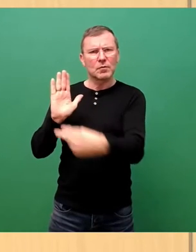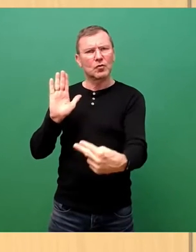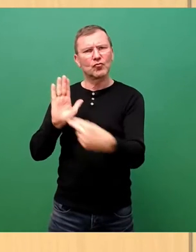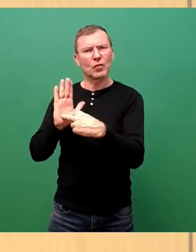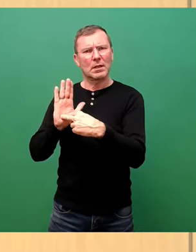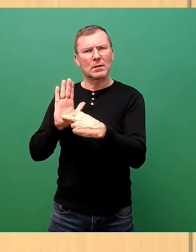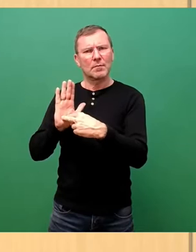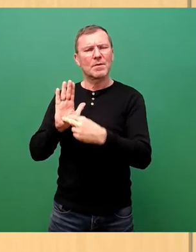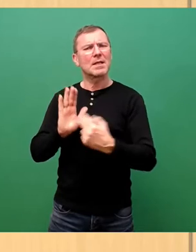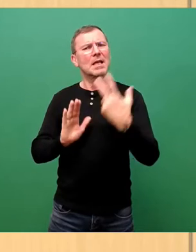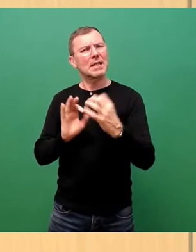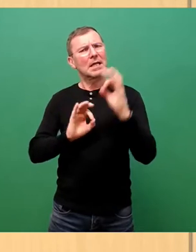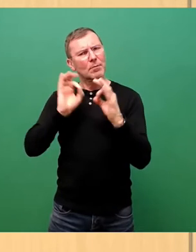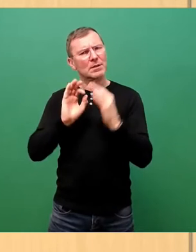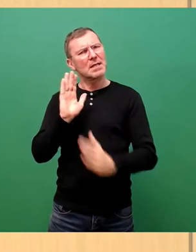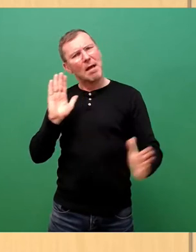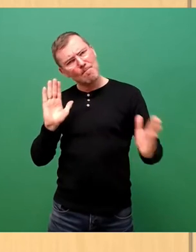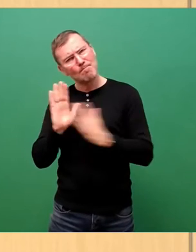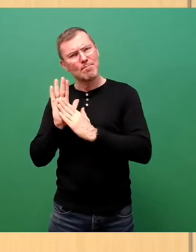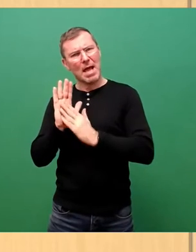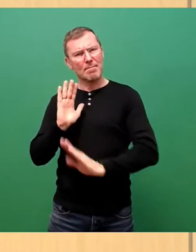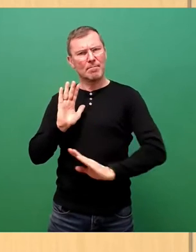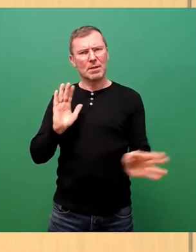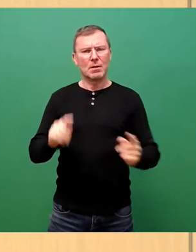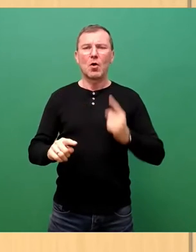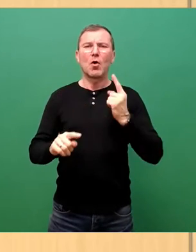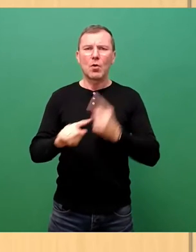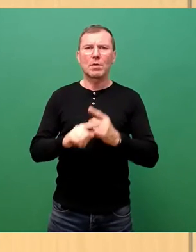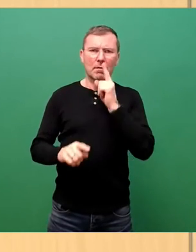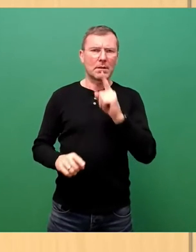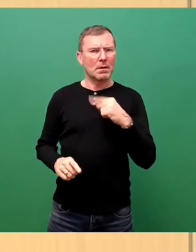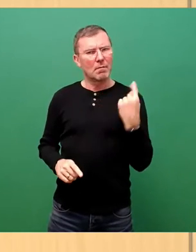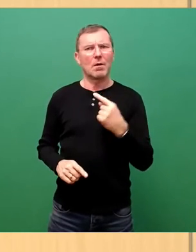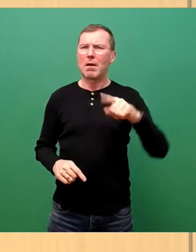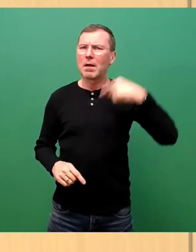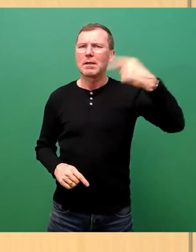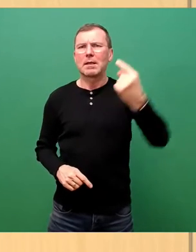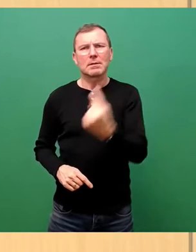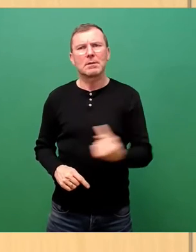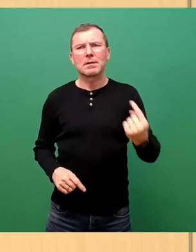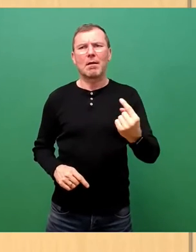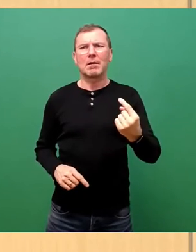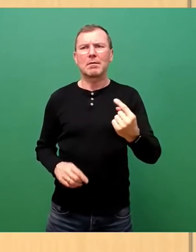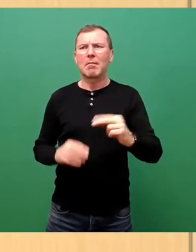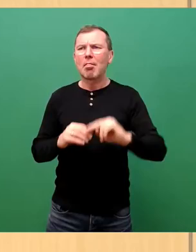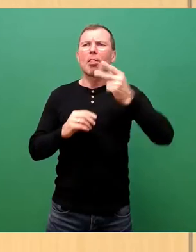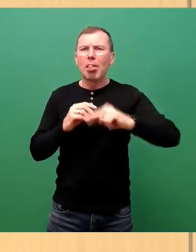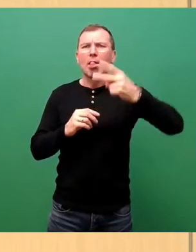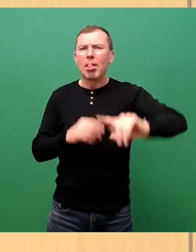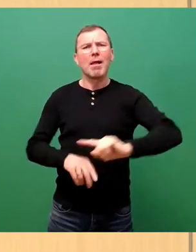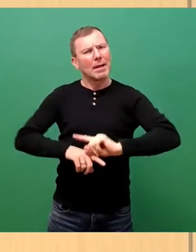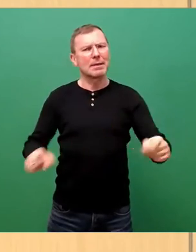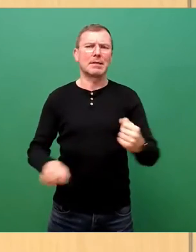von 30% beibehalten und wenn wir sie auch in den nächsten Jahren nicht immer wieder in Frage stellen. Vielen Dank.